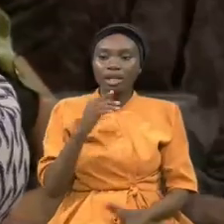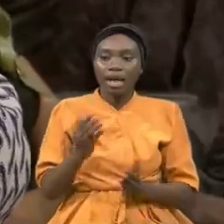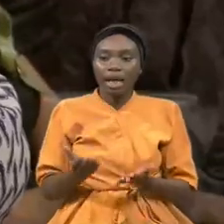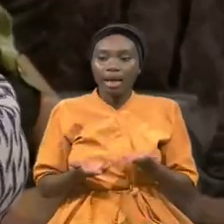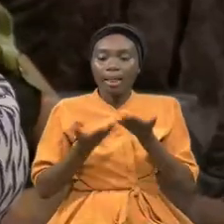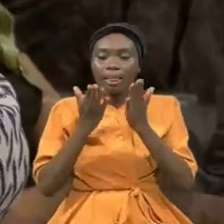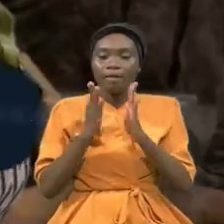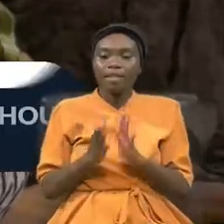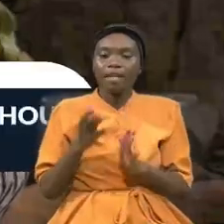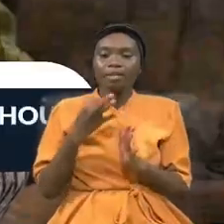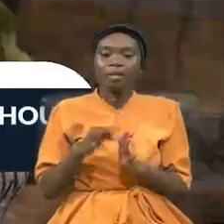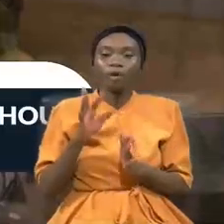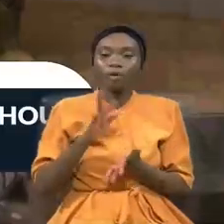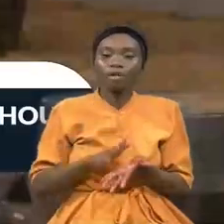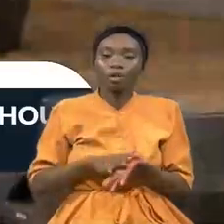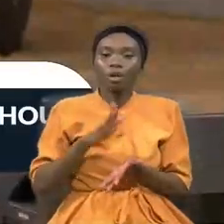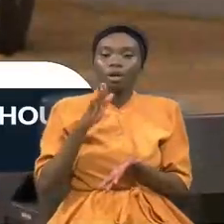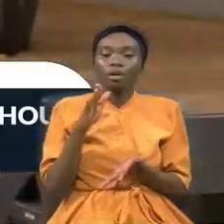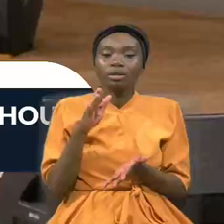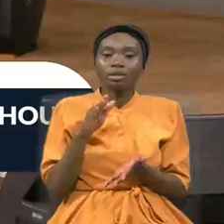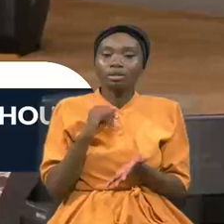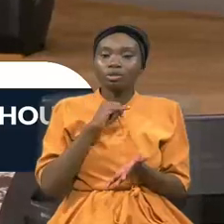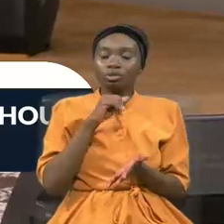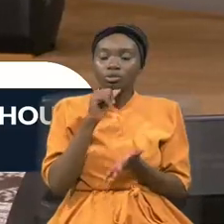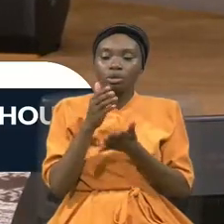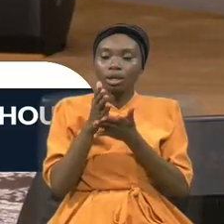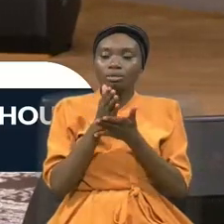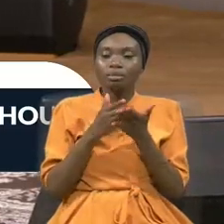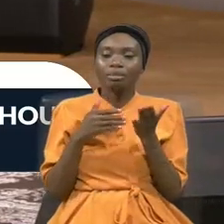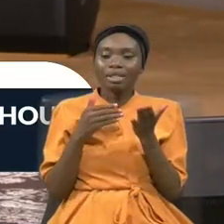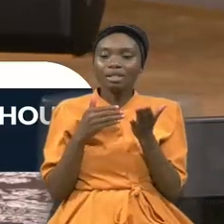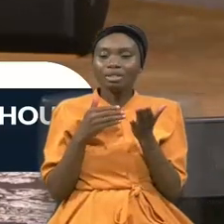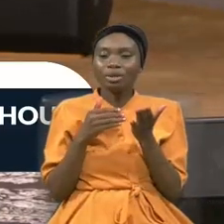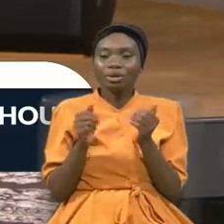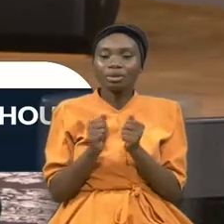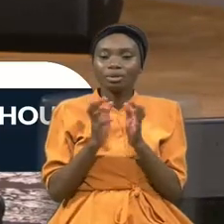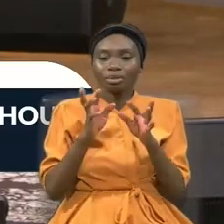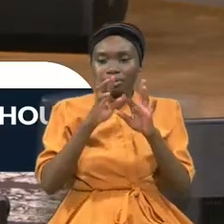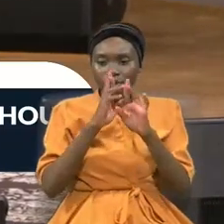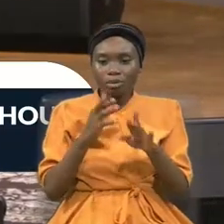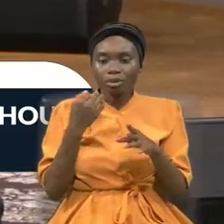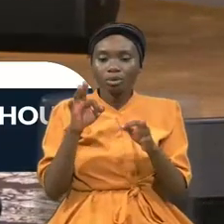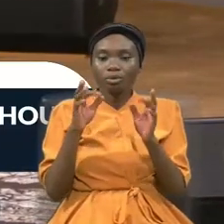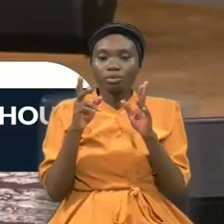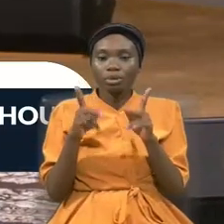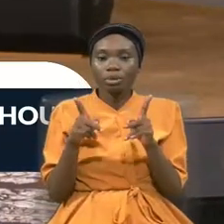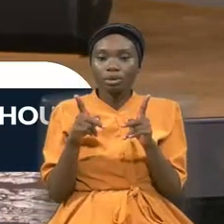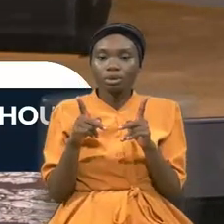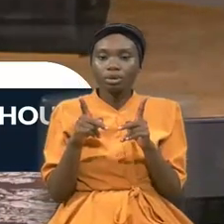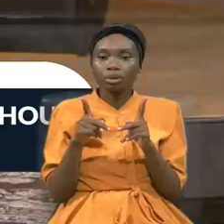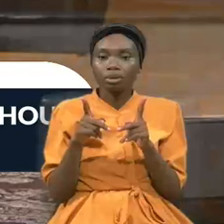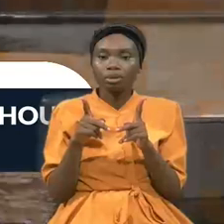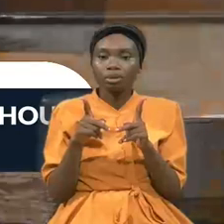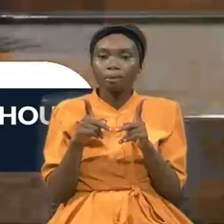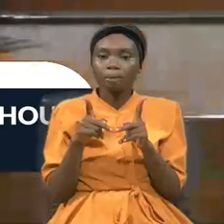Les promoteurs de sa gloire, impartiaux, sans acception de personne.